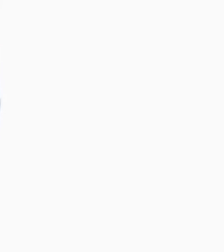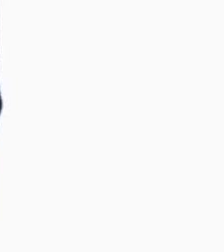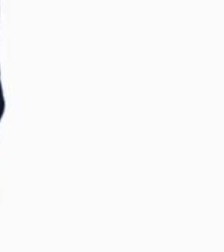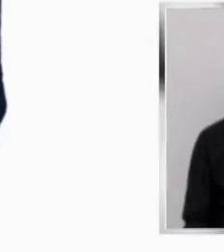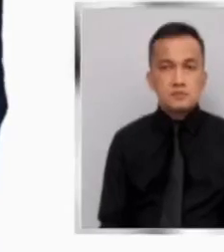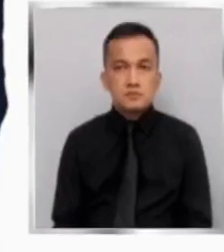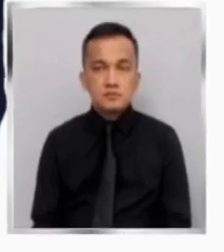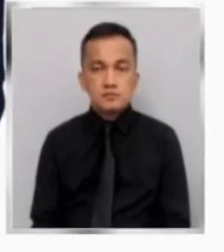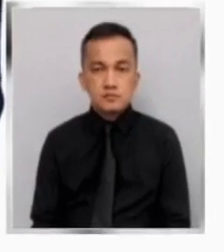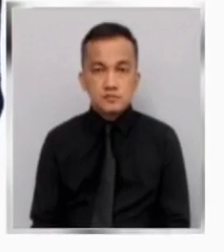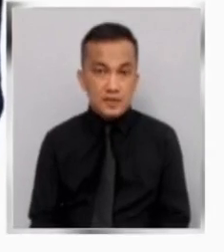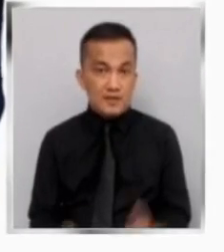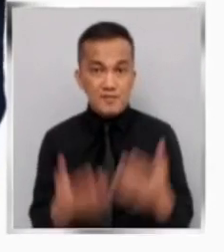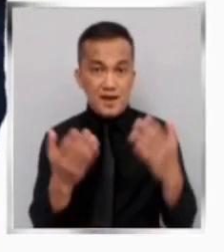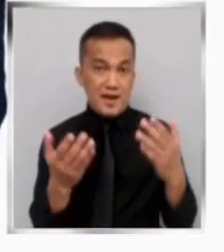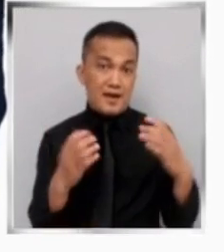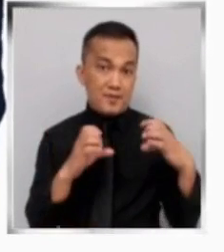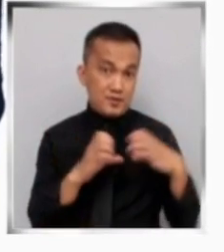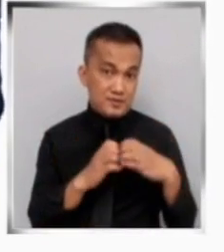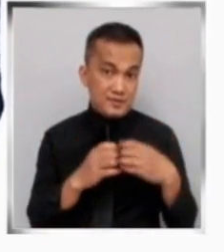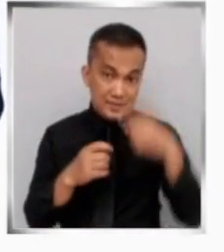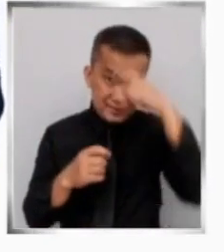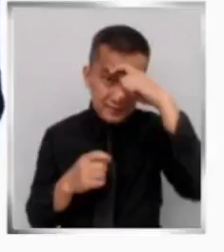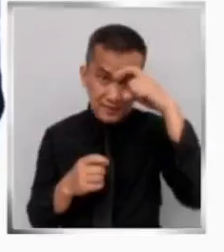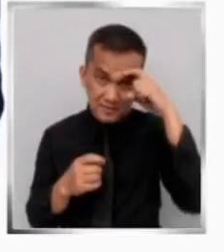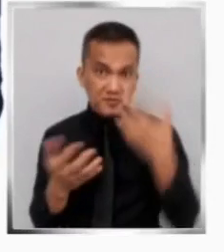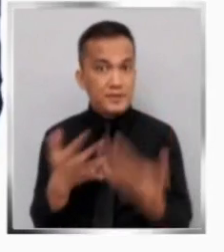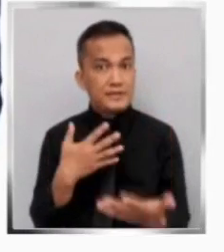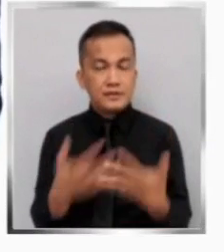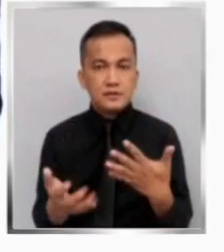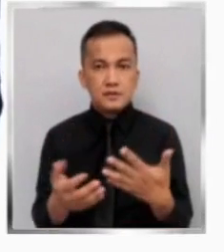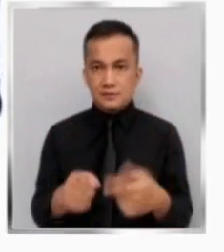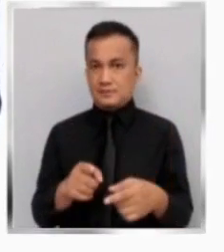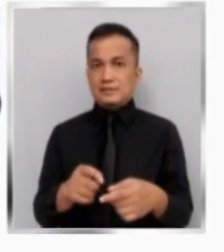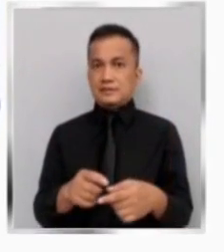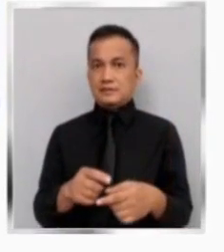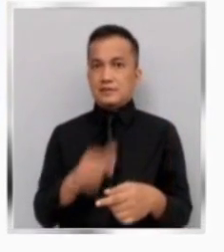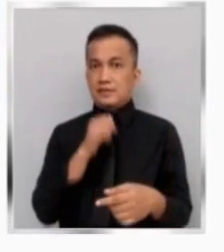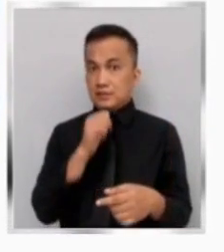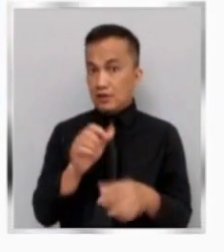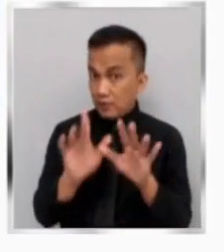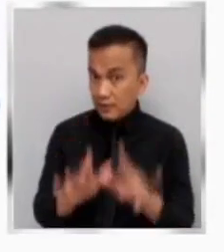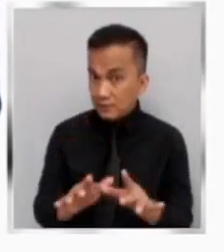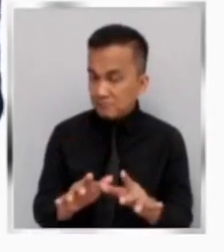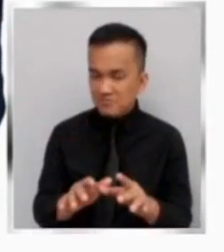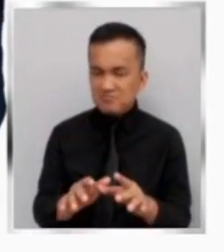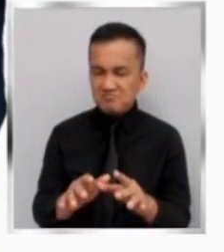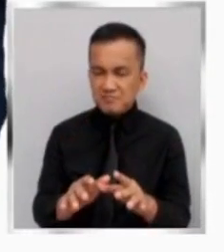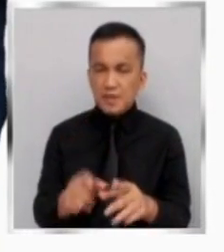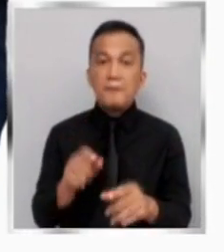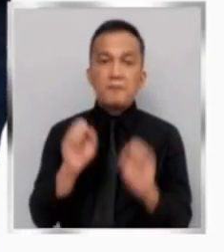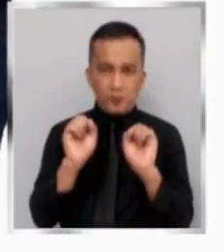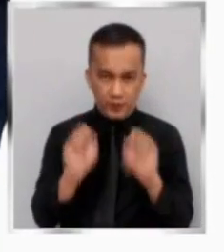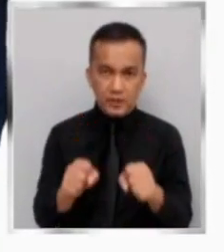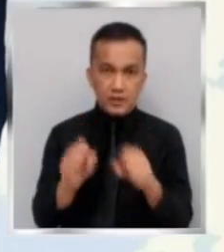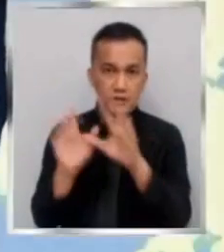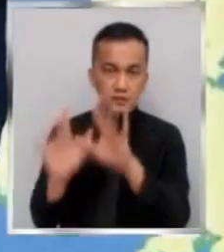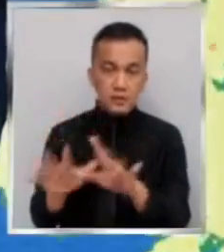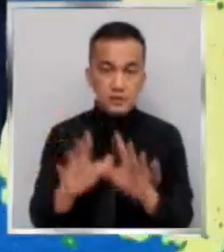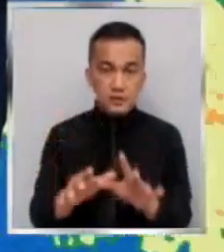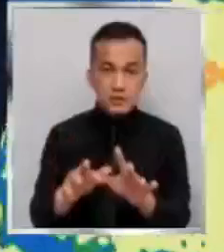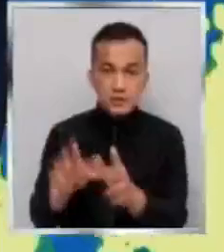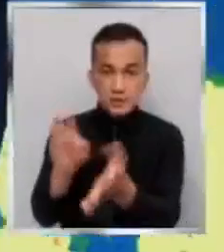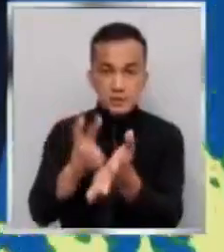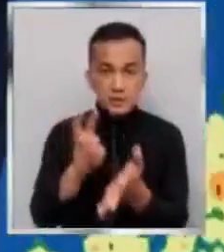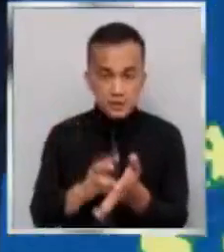O mga kapuso, kahit tag-init na, hindi ibig sabihin ay hindi na puulan dahil posible pa rin yung mga pag-ulan sa ilang lugar sa bansa. Sa